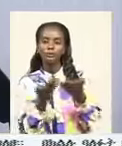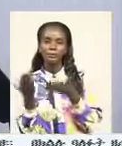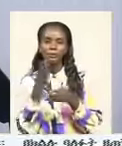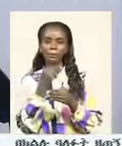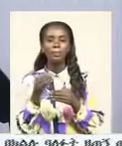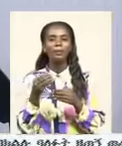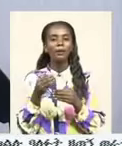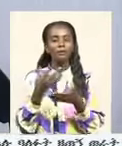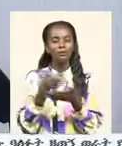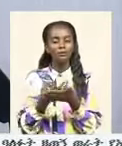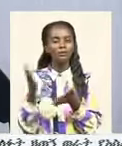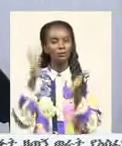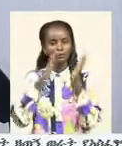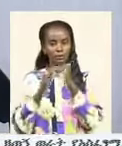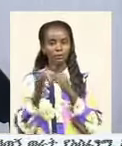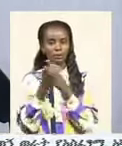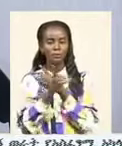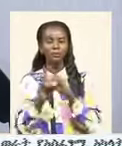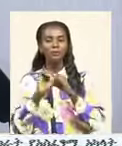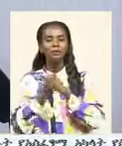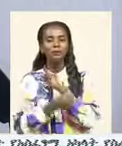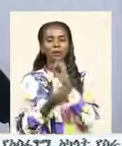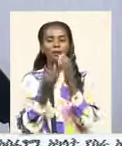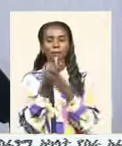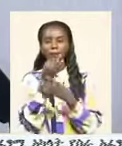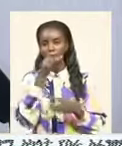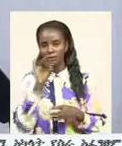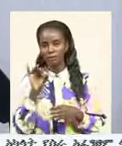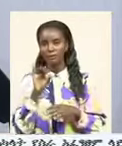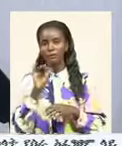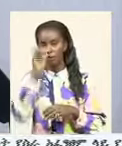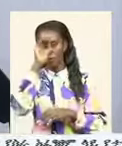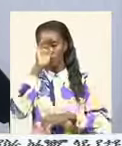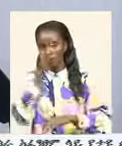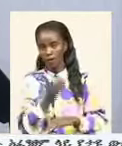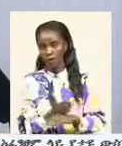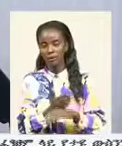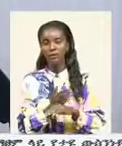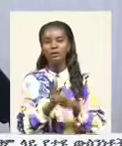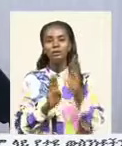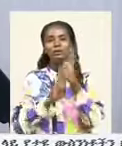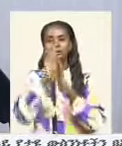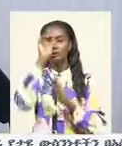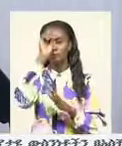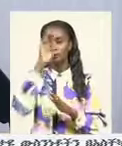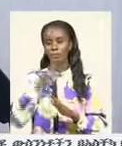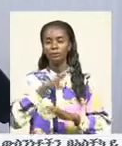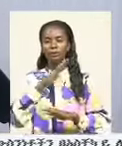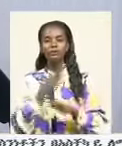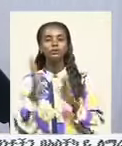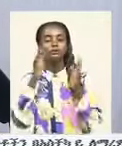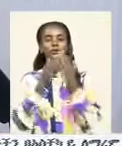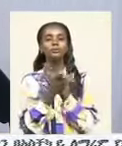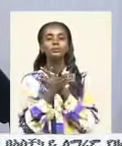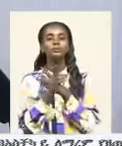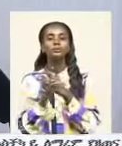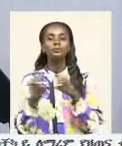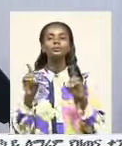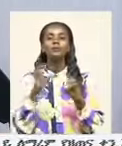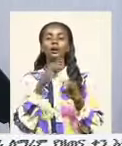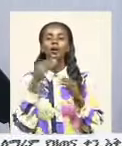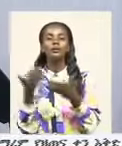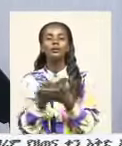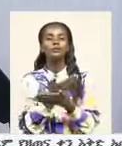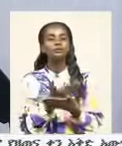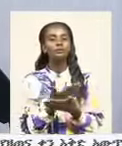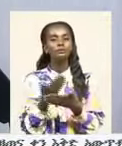አቅርቦት ችግሮቹን መፍታት፣ የመሰረተ ልማት አቅርቦት ችግሮቹን መፍታት፣ የሰው ኃይል የሰለጠነ የሰው ኃይል አቅርቦት ችግሮቹን መፍታት፣ አዳዲስ